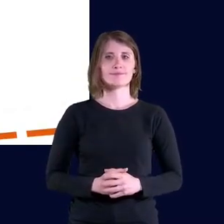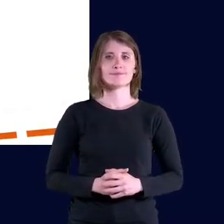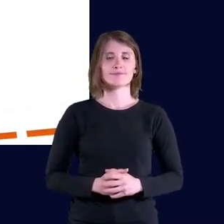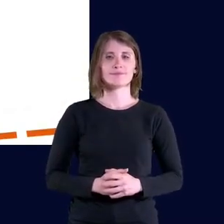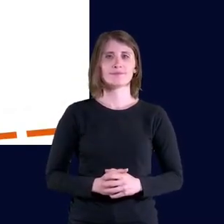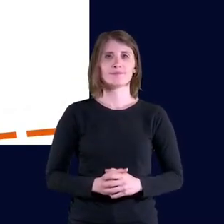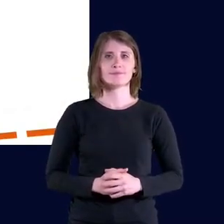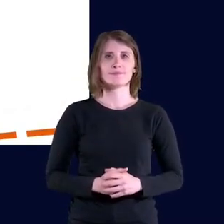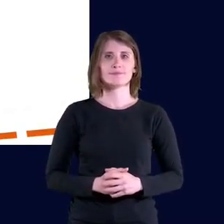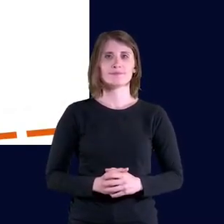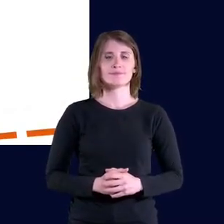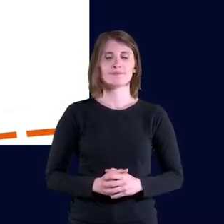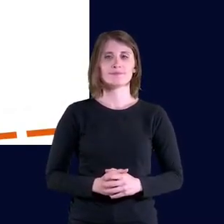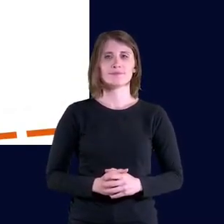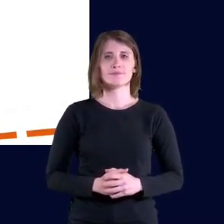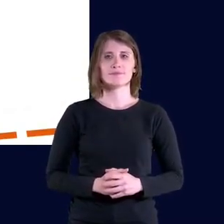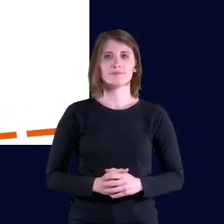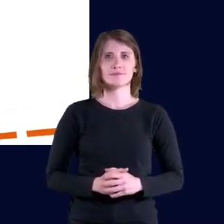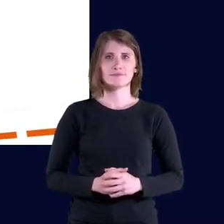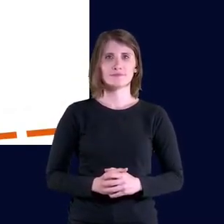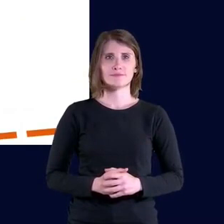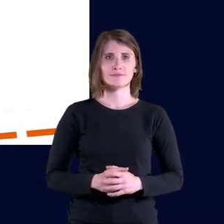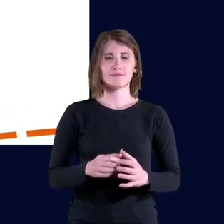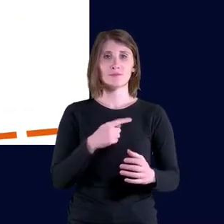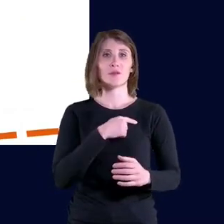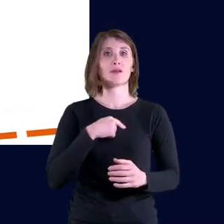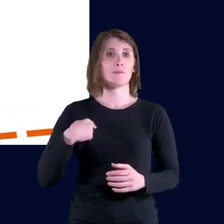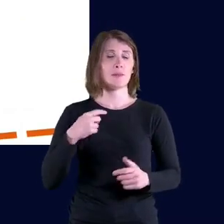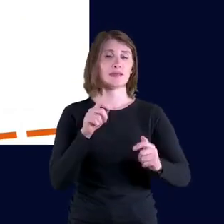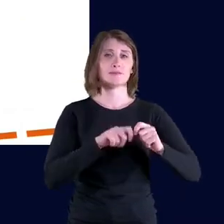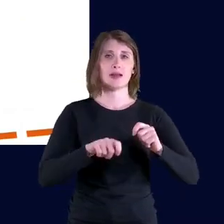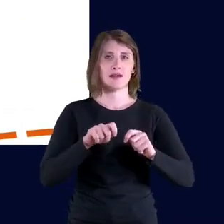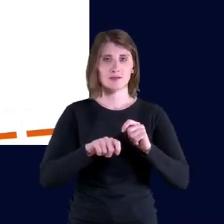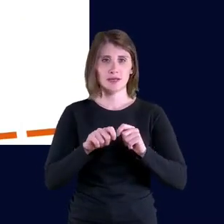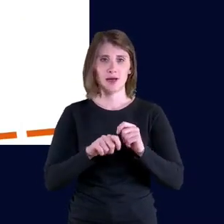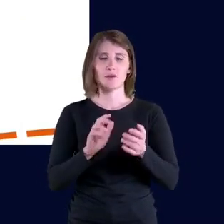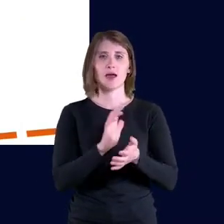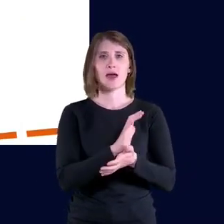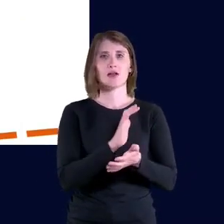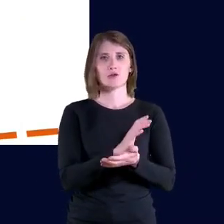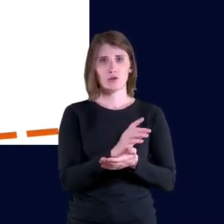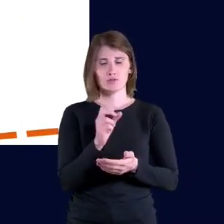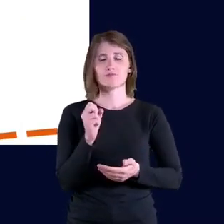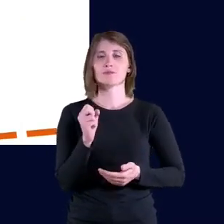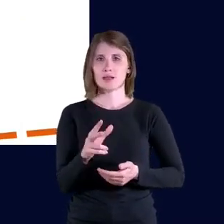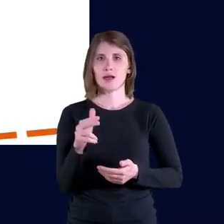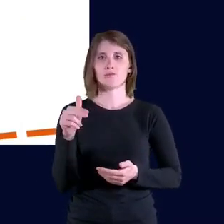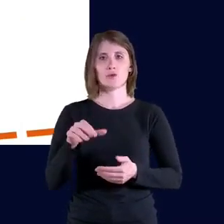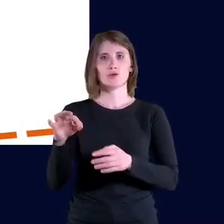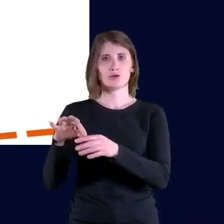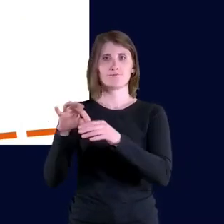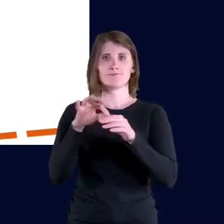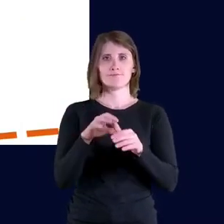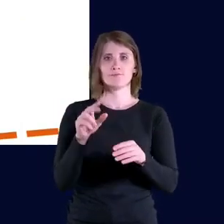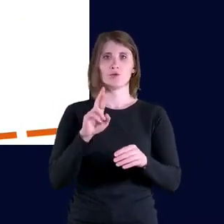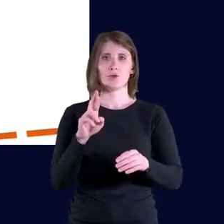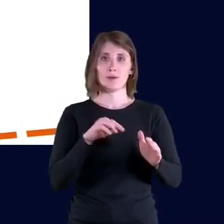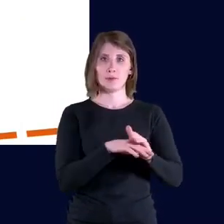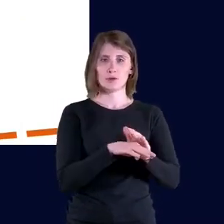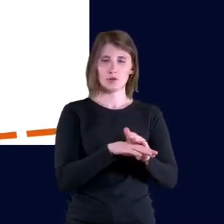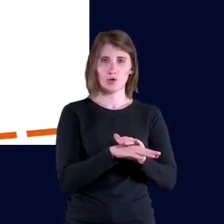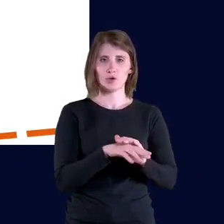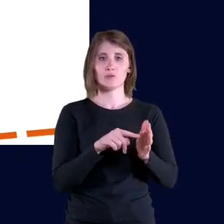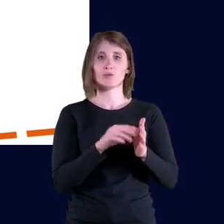w momencie kiedy my za twierdzimy artykuł do repozytorium jego opis